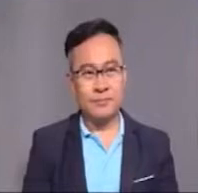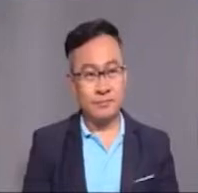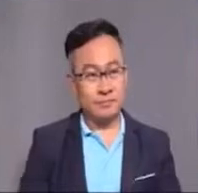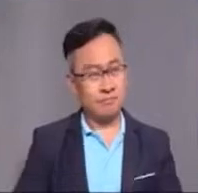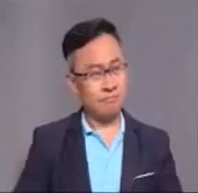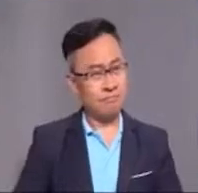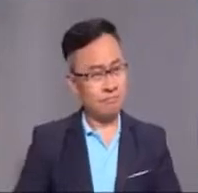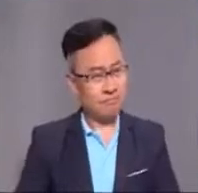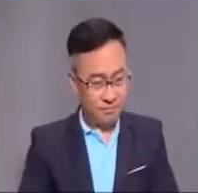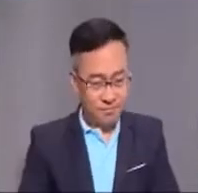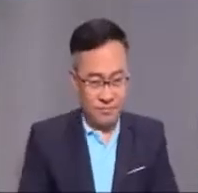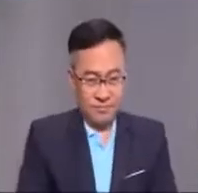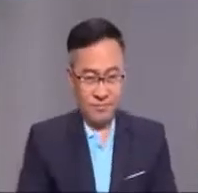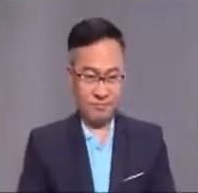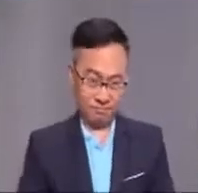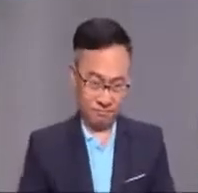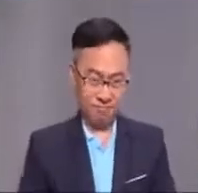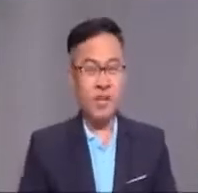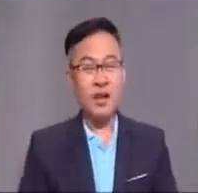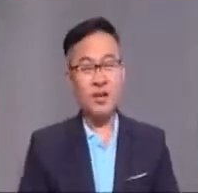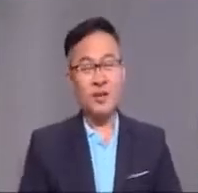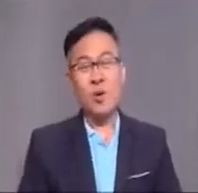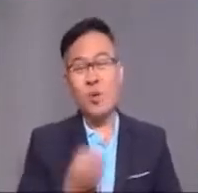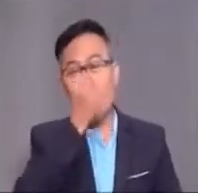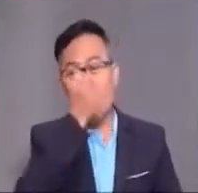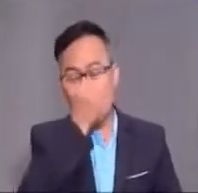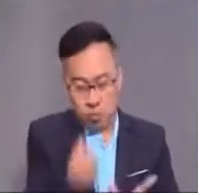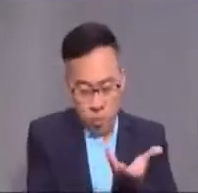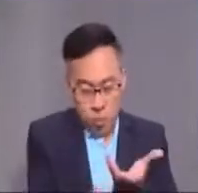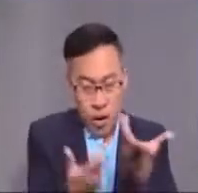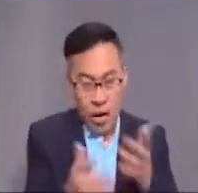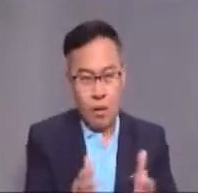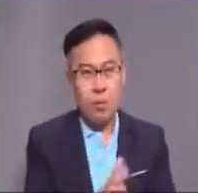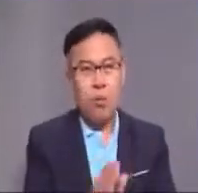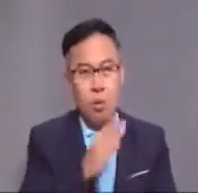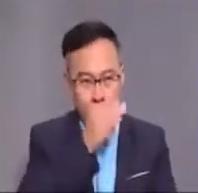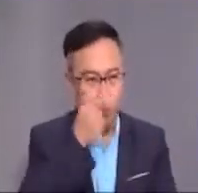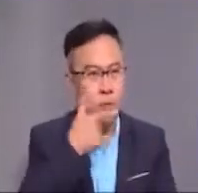4.0 คุณกำพูเอาไปหุงแล้วเป็นไงบ้าง ครับโอ้ยอร่อย แต่ต้องใส่น้ำเยอ